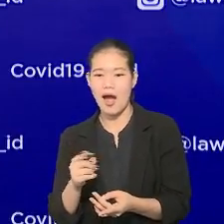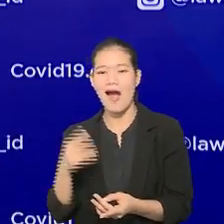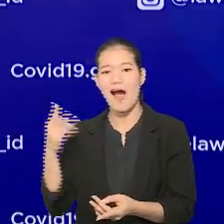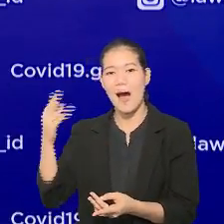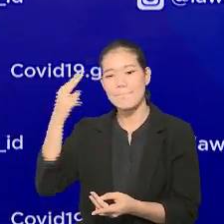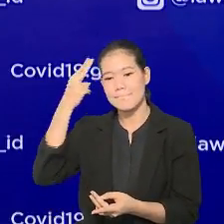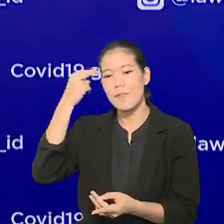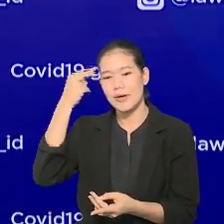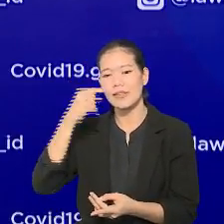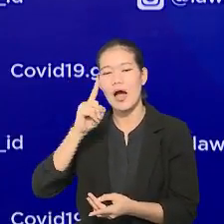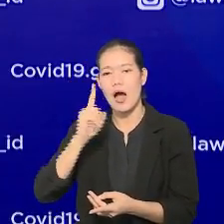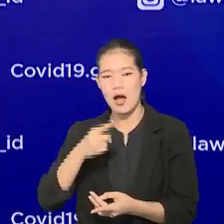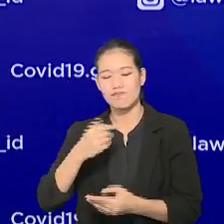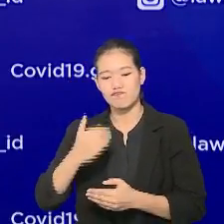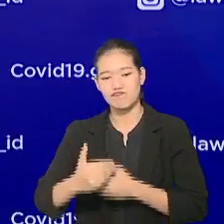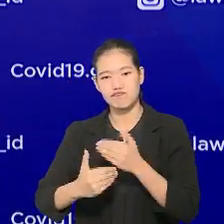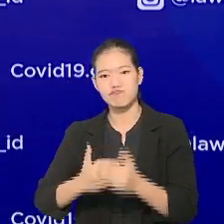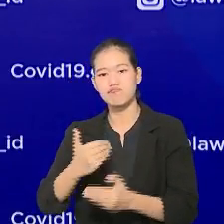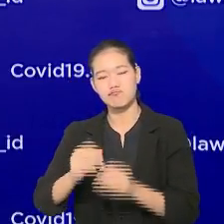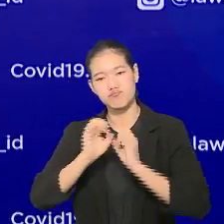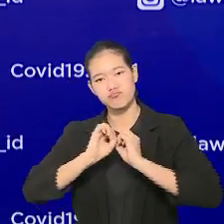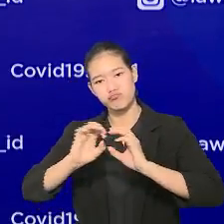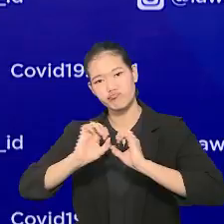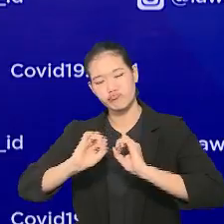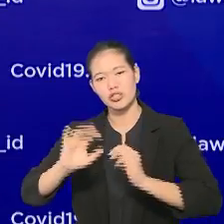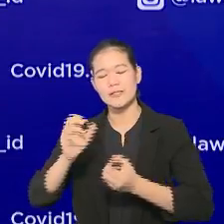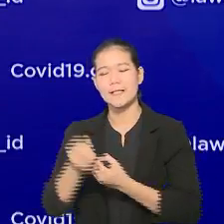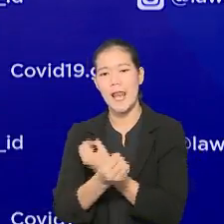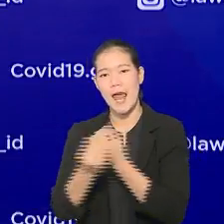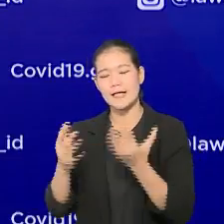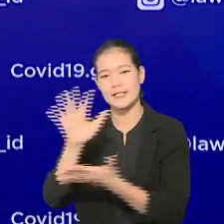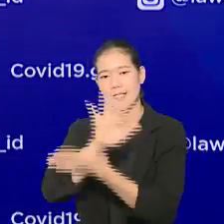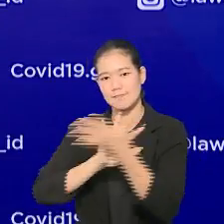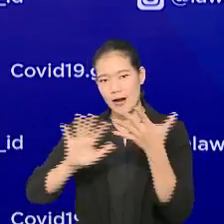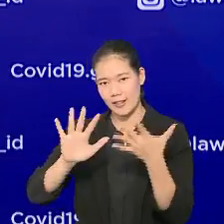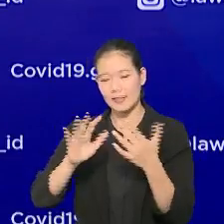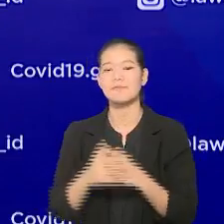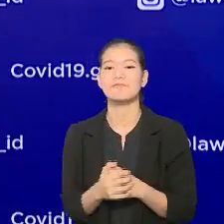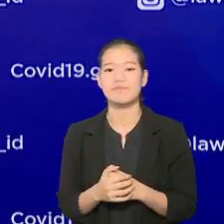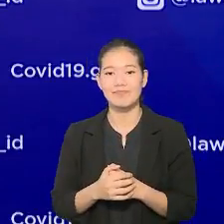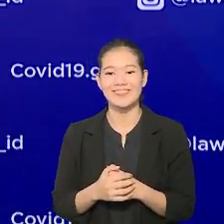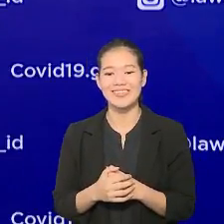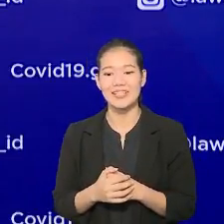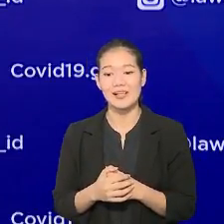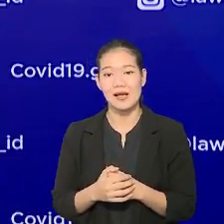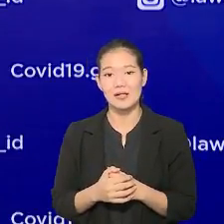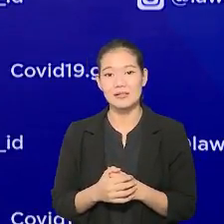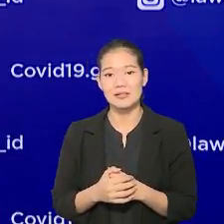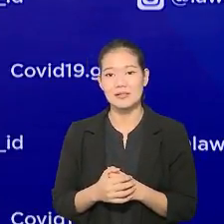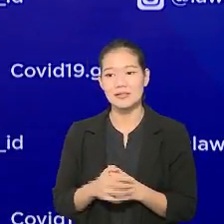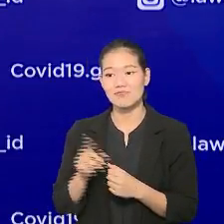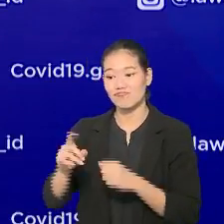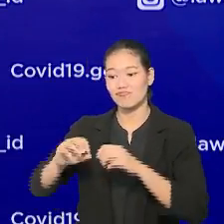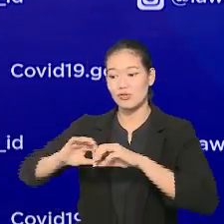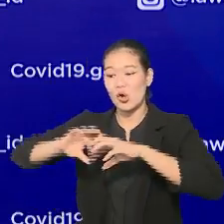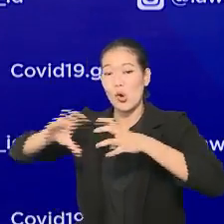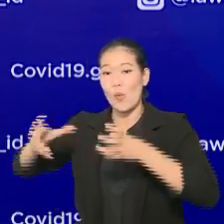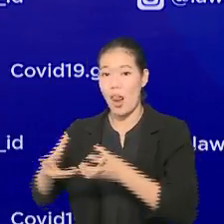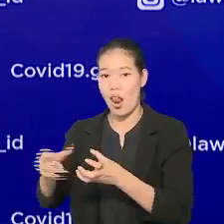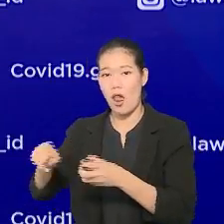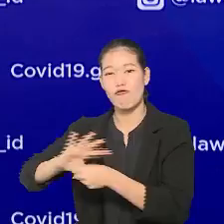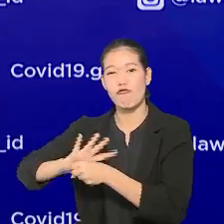pemerintah secara berkala dan transparan. Sehubungan dengan perkembangan global varian baru